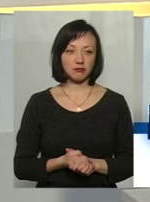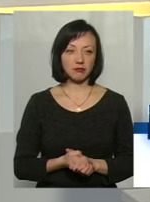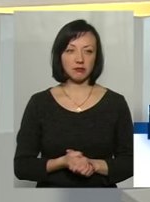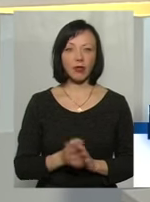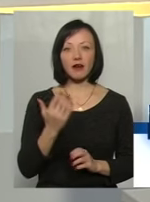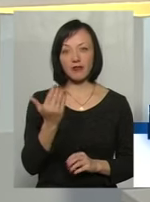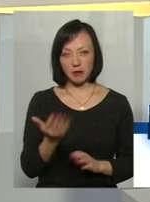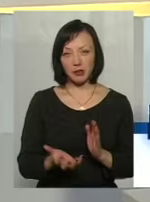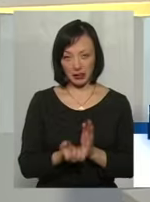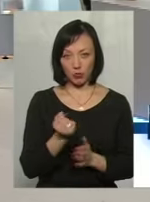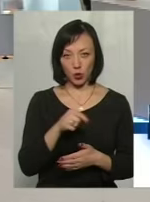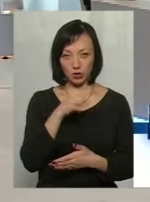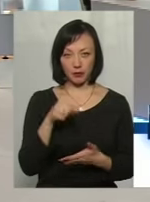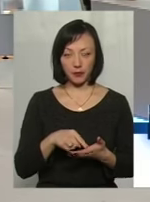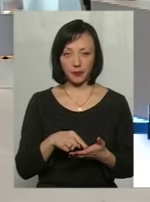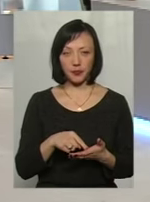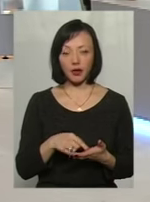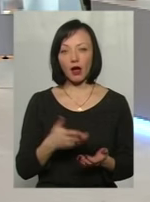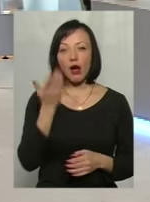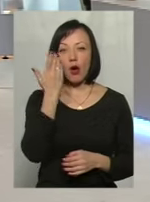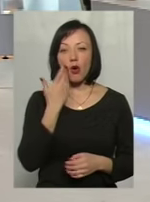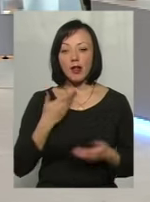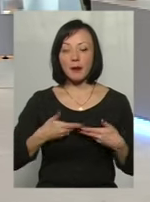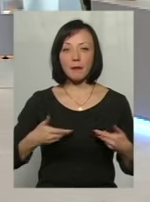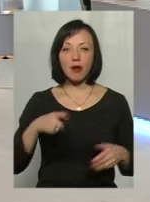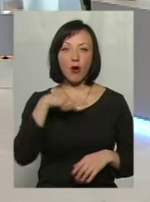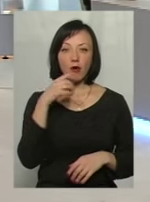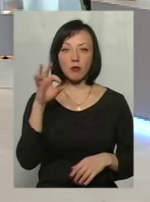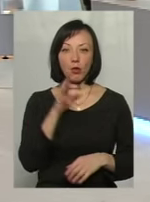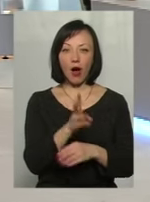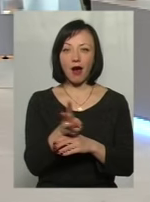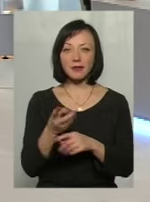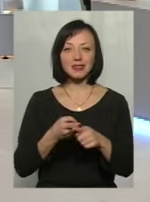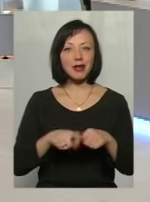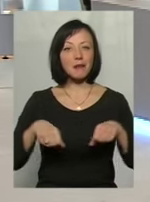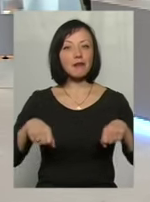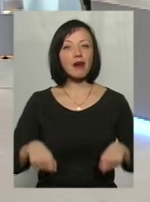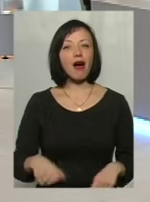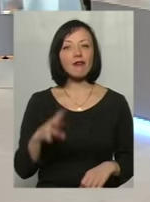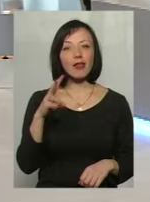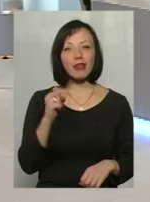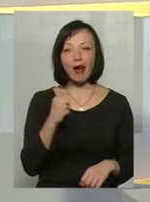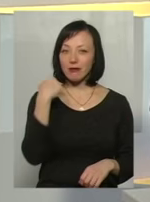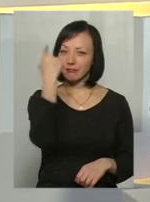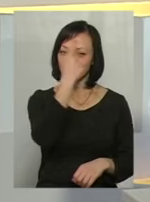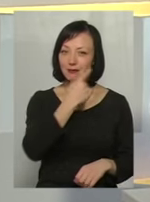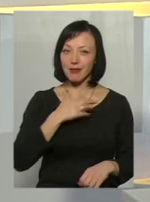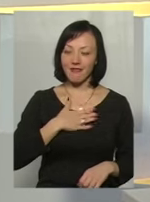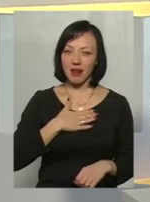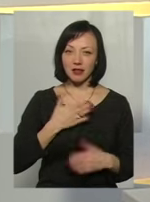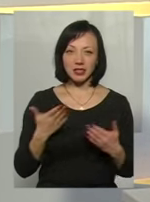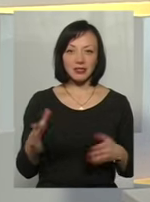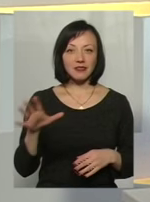як підтримуєте? Коли ми говоримо про камери, це право на приватність. І те, що було